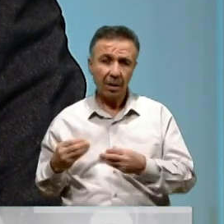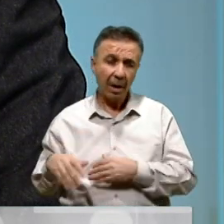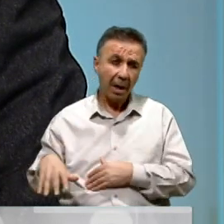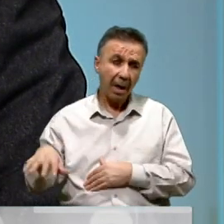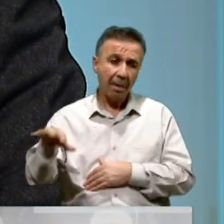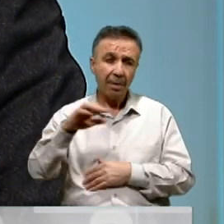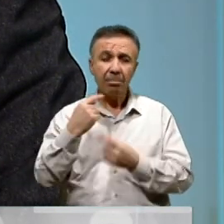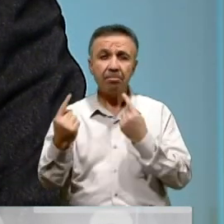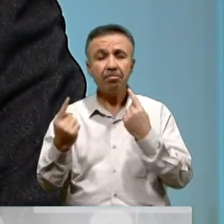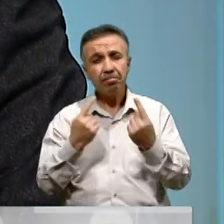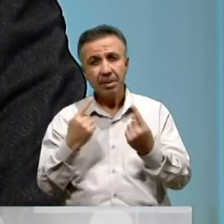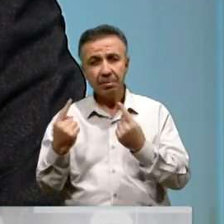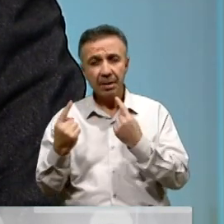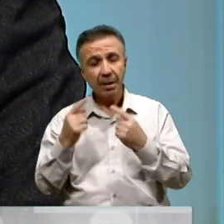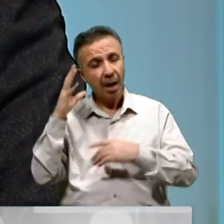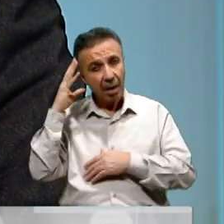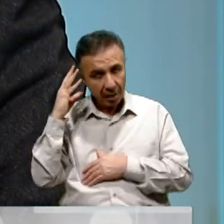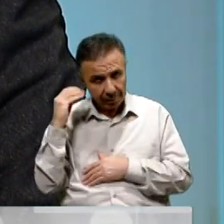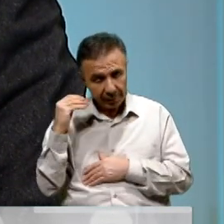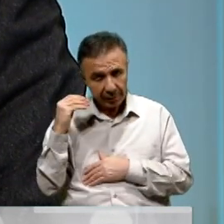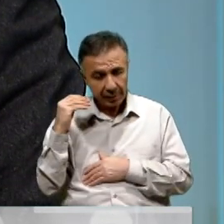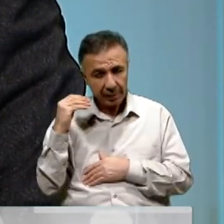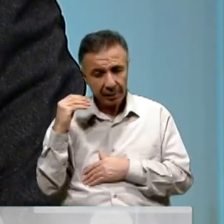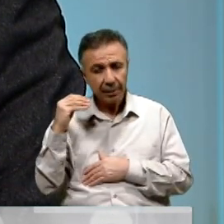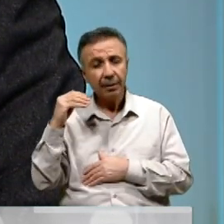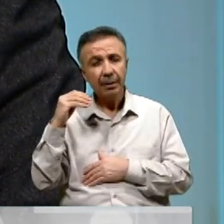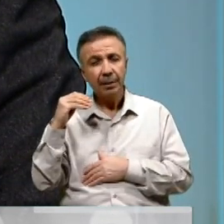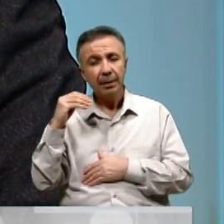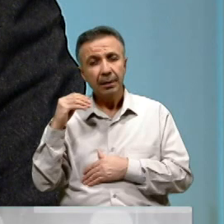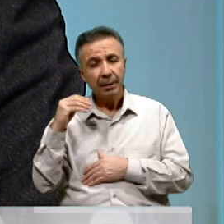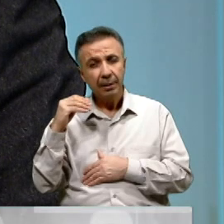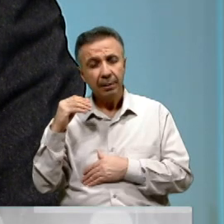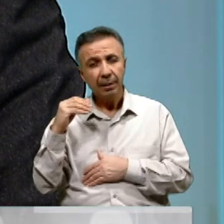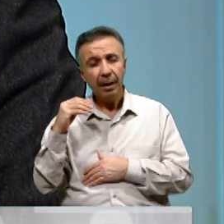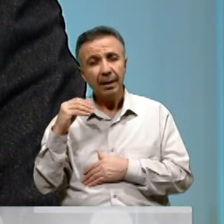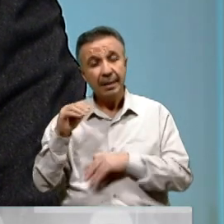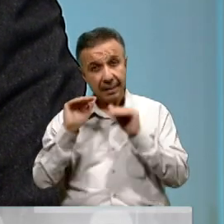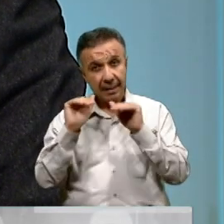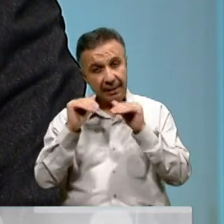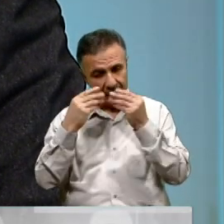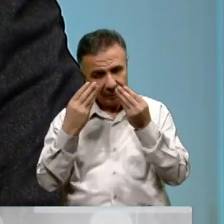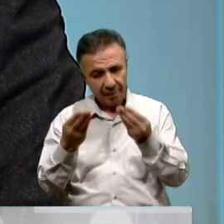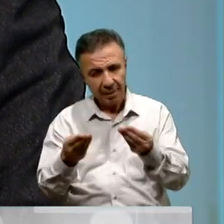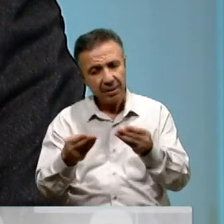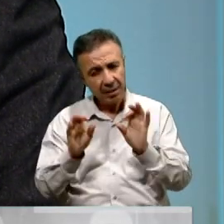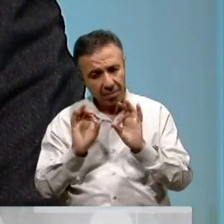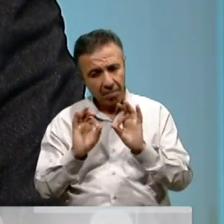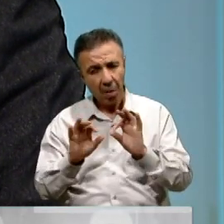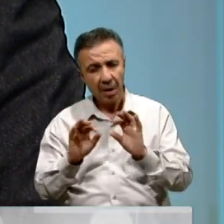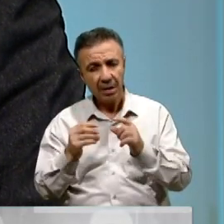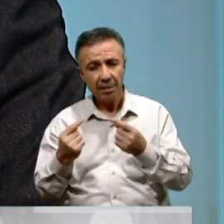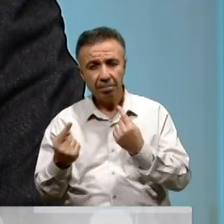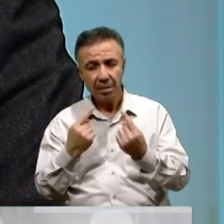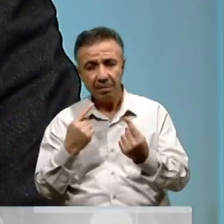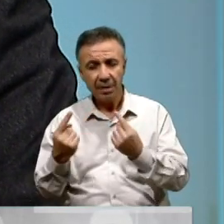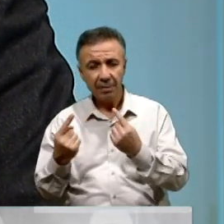hepimizin birbirini anlaması, idrak etmesi, dayanışması ve bu şekilde birbirimizle